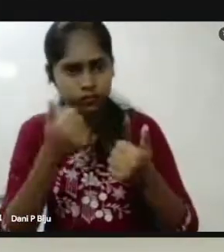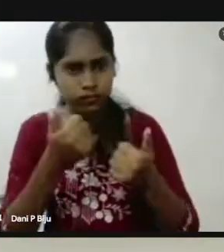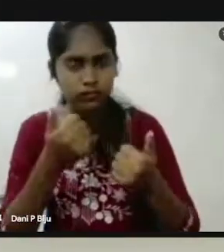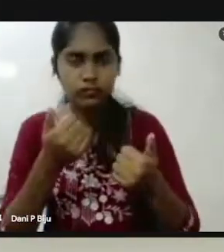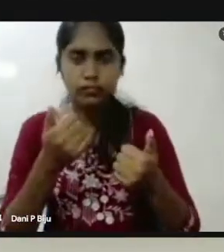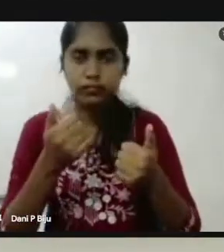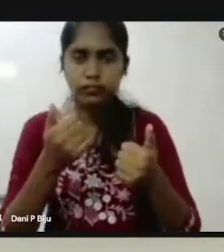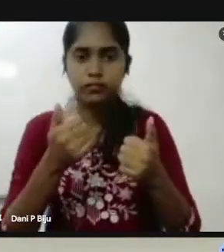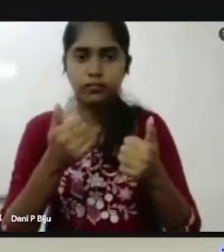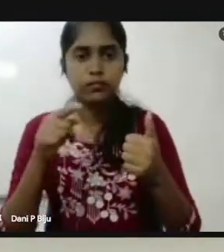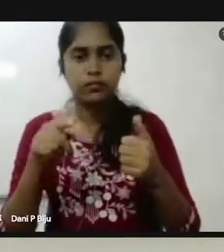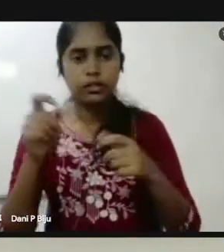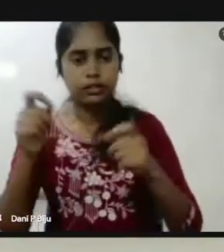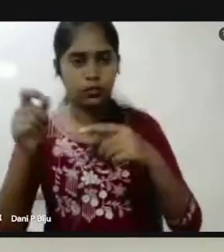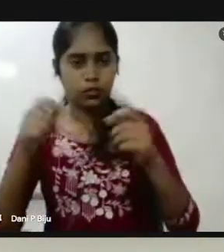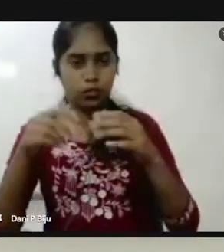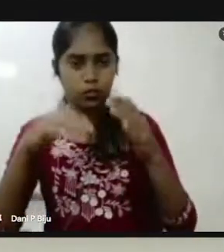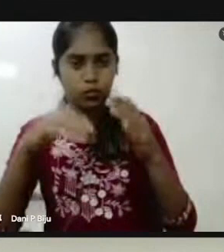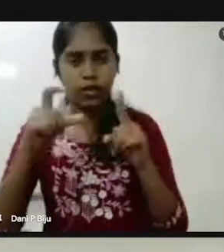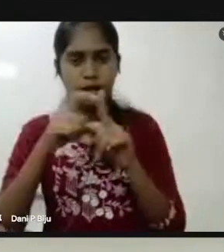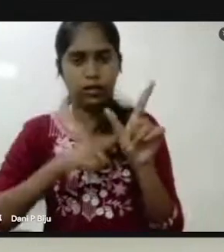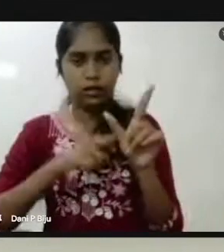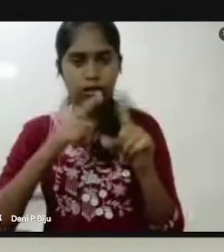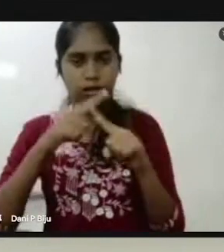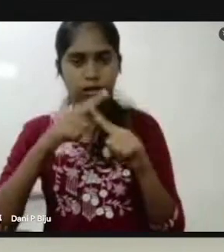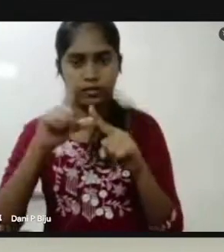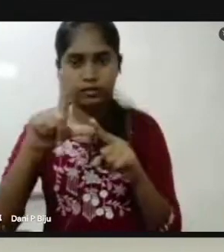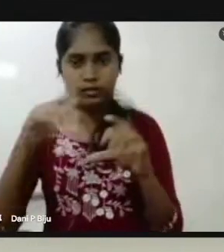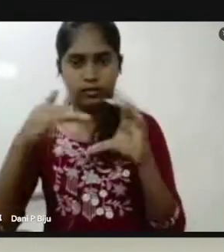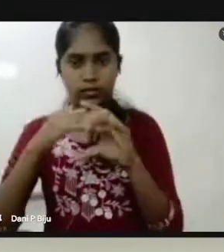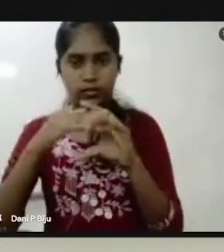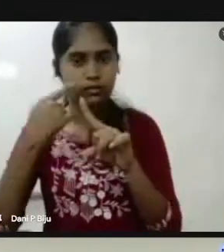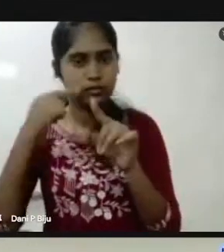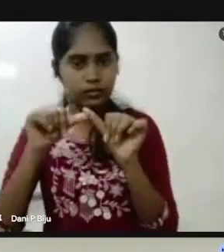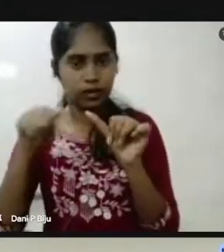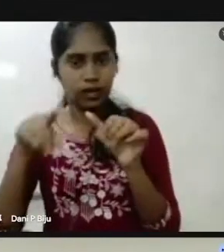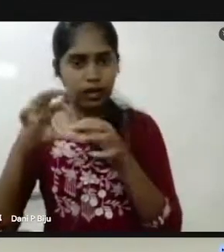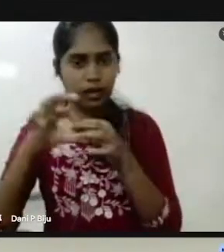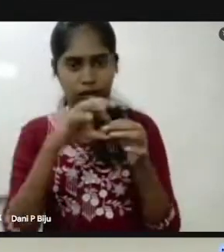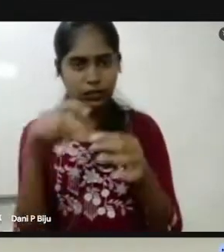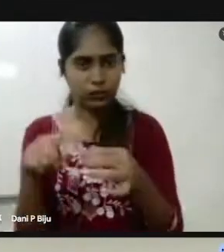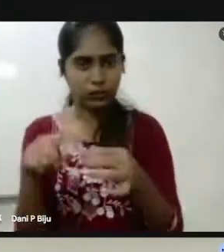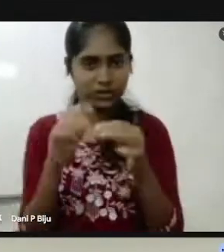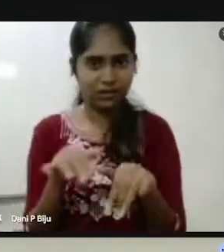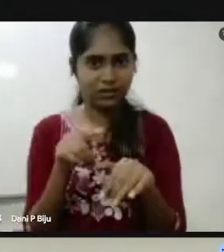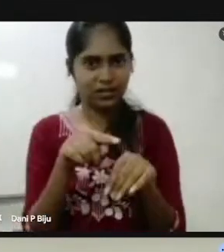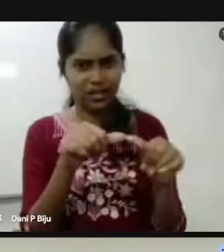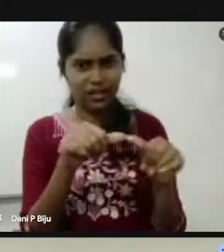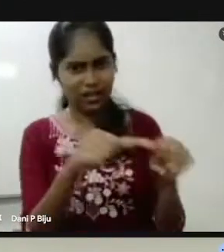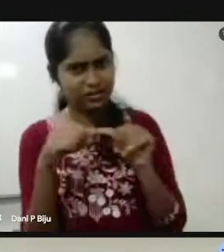പറഞ്ഞോളൂ. മാം ചാറ്റ് ബോക്സിൽ ഒരാളെ ഡിസ്ലെക്സിയെ പറ്റി ചോദിക്കുന്നുണ്ട്. അപ്പം അതിനൊന്ന് ആൻസർ ചെയ്തിരുന്നെങ്കിൽ. സോറി, ഞാൻ കണ്ടില്ല ചോദ്യം. ഒരു